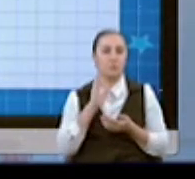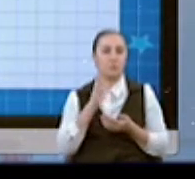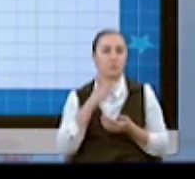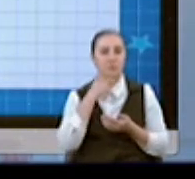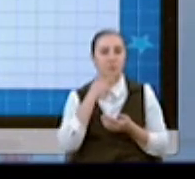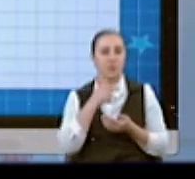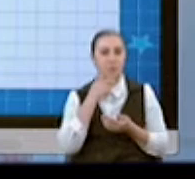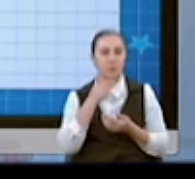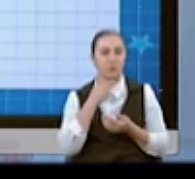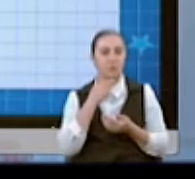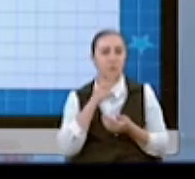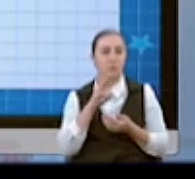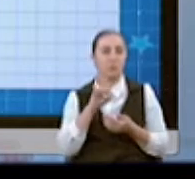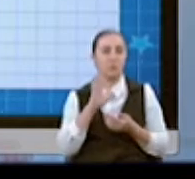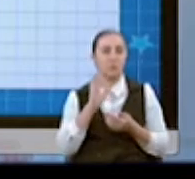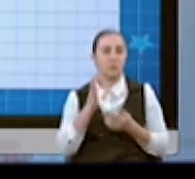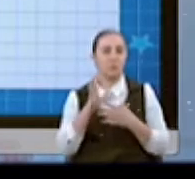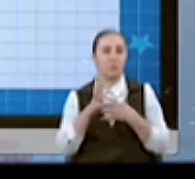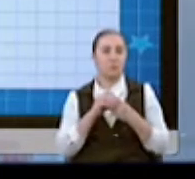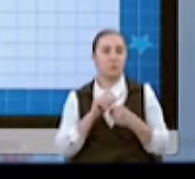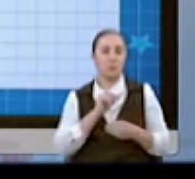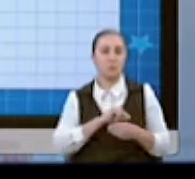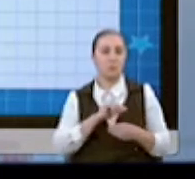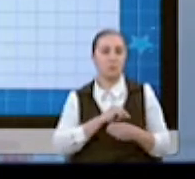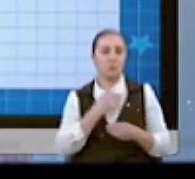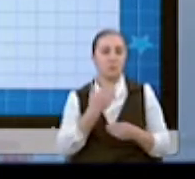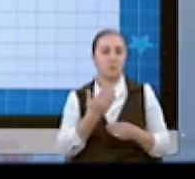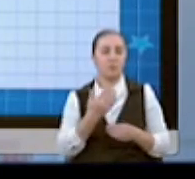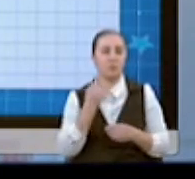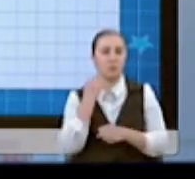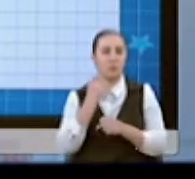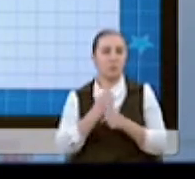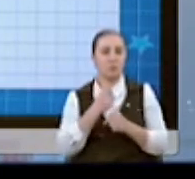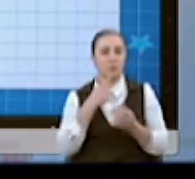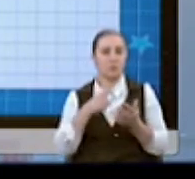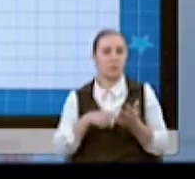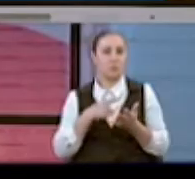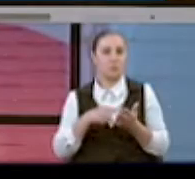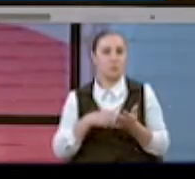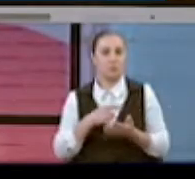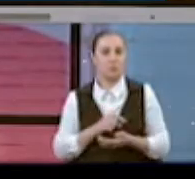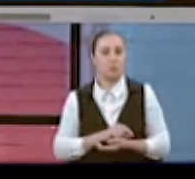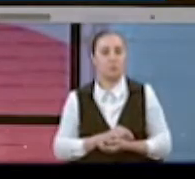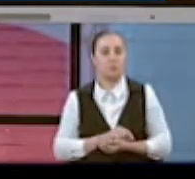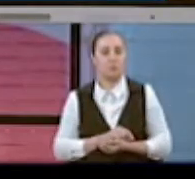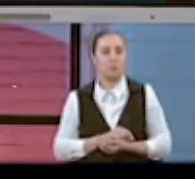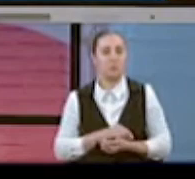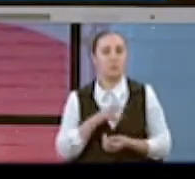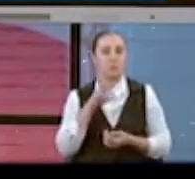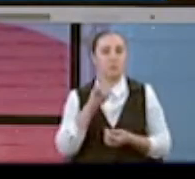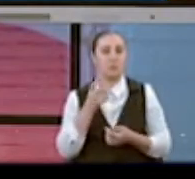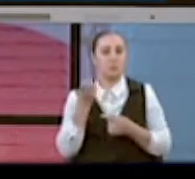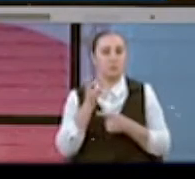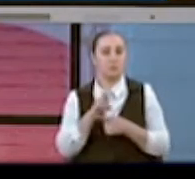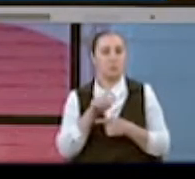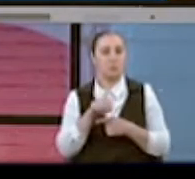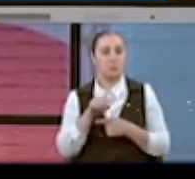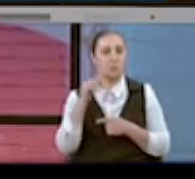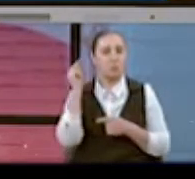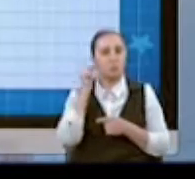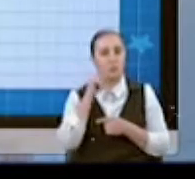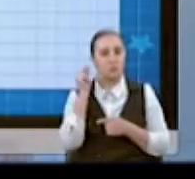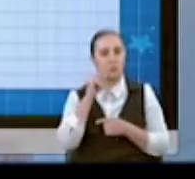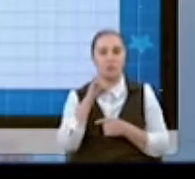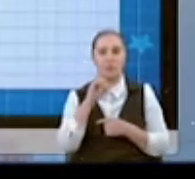Будьте внимательны, мы будем работать сегодня в вашей рабочей тетради. Мы пришли сюда